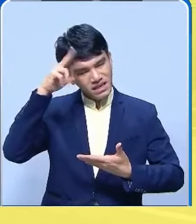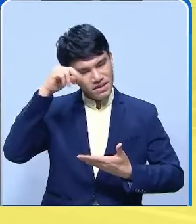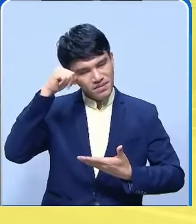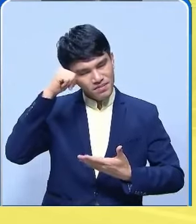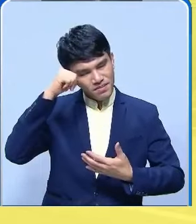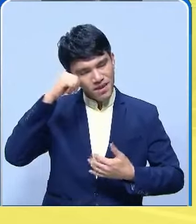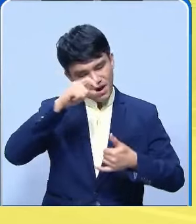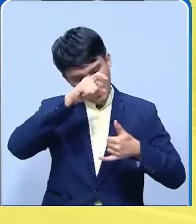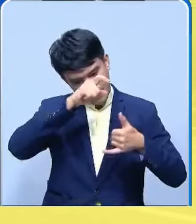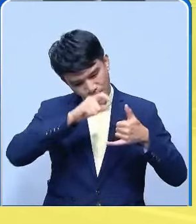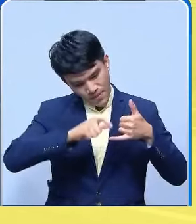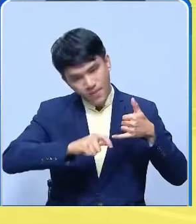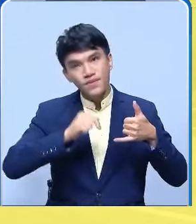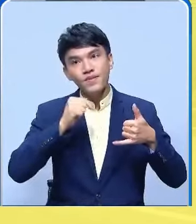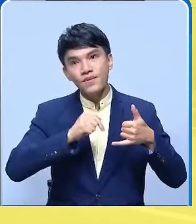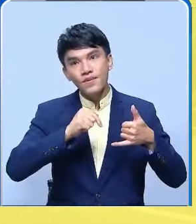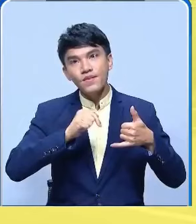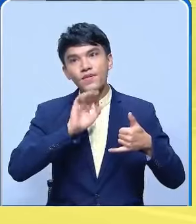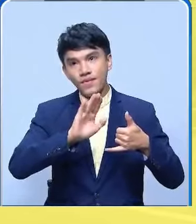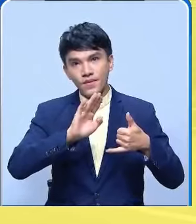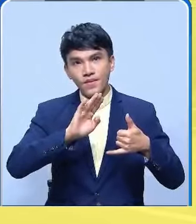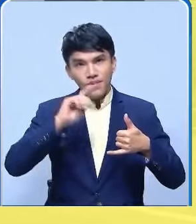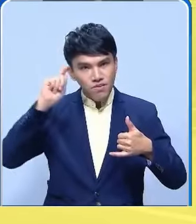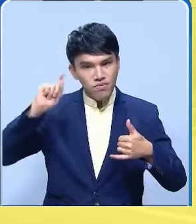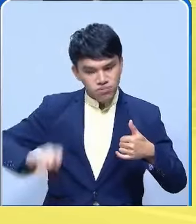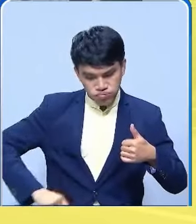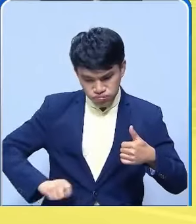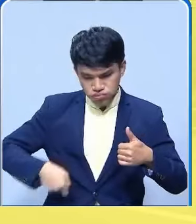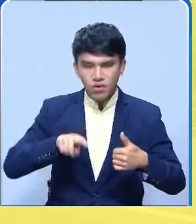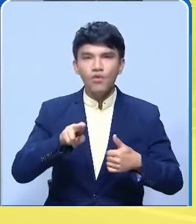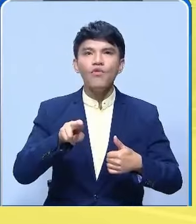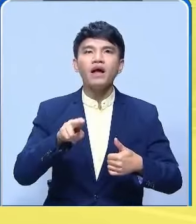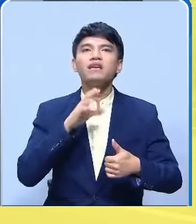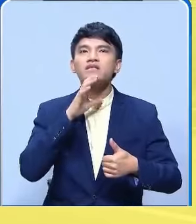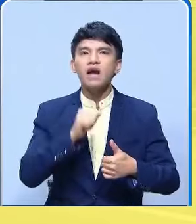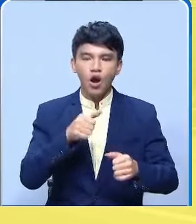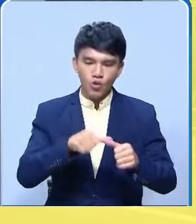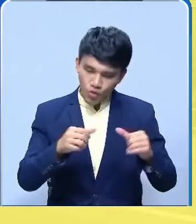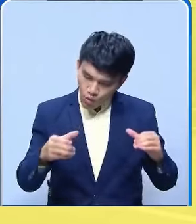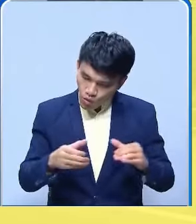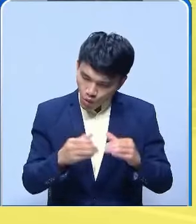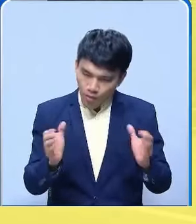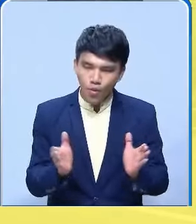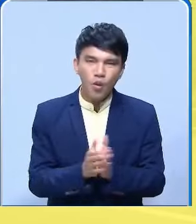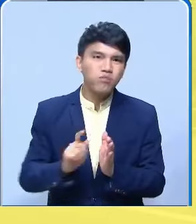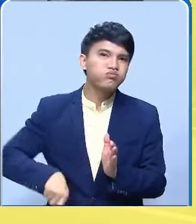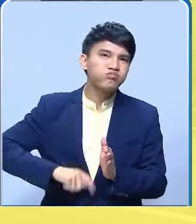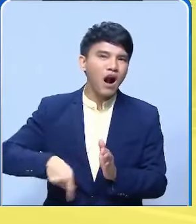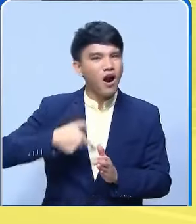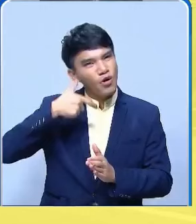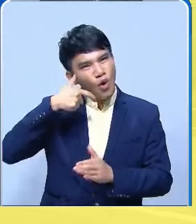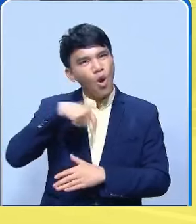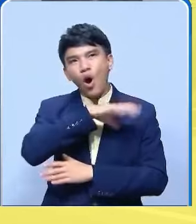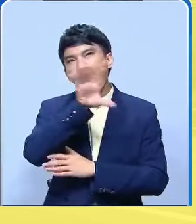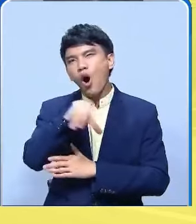ให้กับกลุ่มแก๊งคอลเซ็นเตอร์ที่ปอยเปตด้วยนี่คืออดีตแฟนหนุ่มนะก ็ ทำงานเหมือนกับอยู่กับแก๊งคอลเซ็นเตอร์ด้วยเหมือนกันที่ปอยเปตเธอก็เลยว่าอันนี้ม